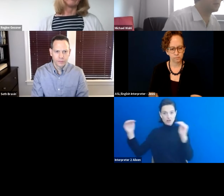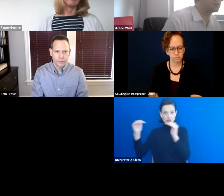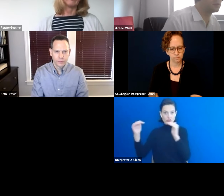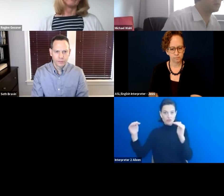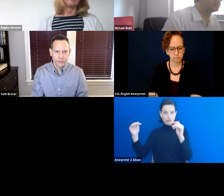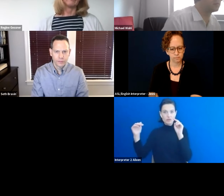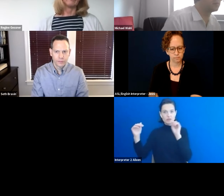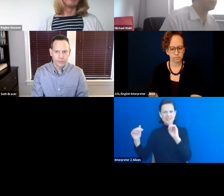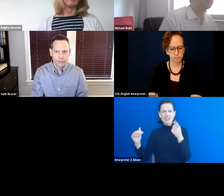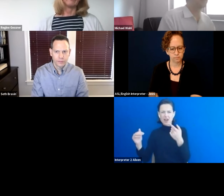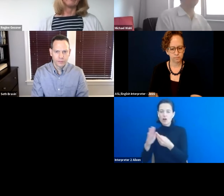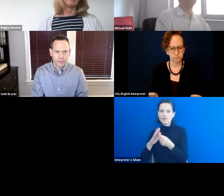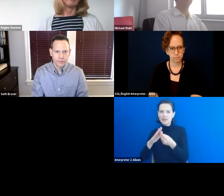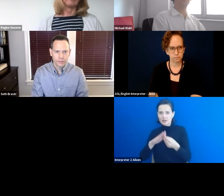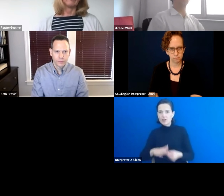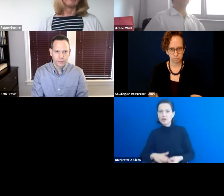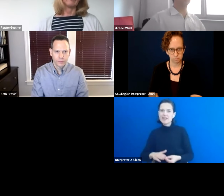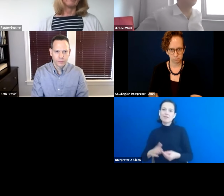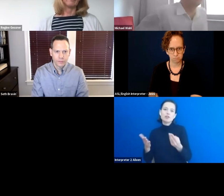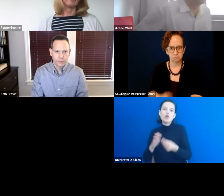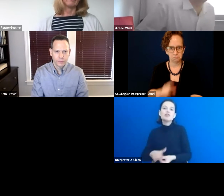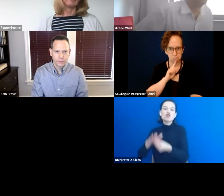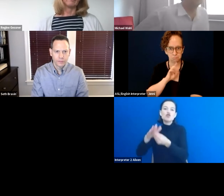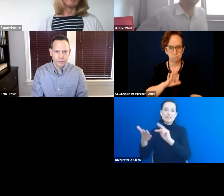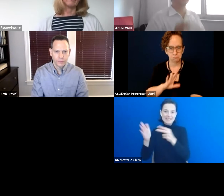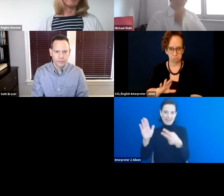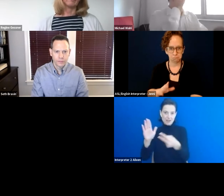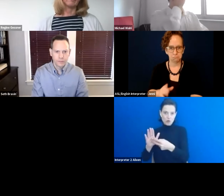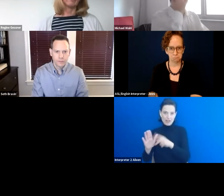Technologien sind auch noch sehr, sehr wichtig.